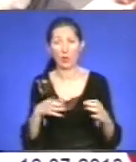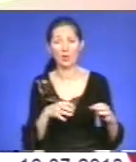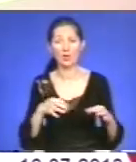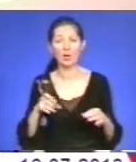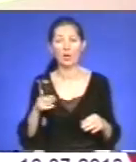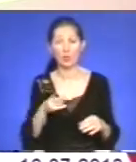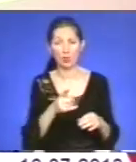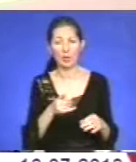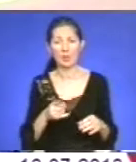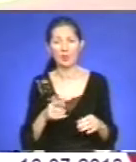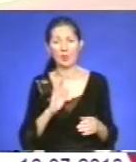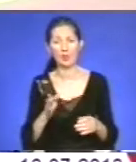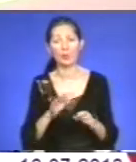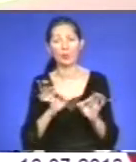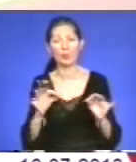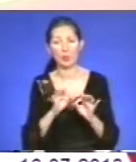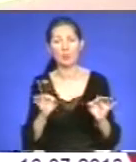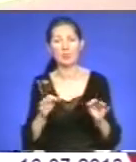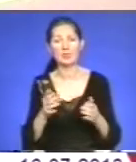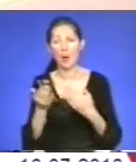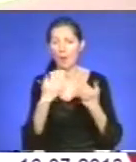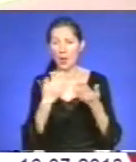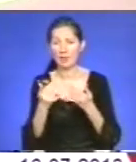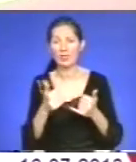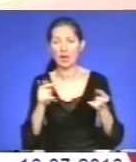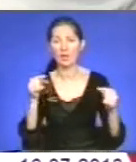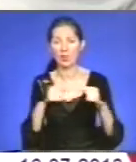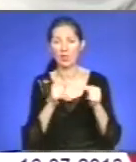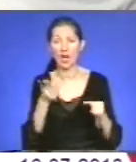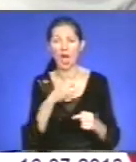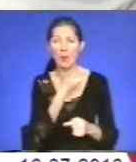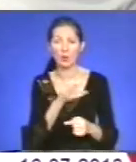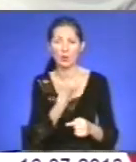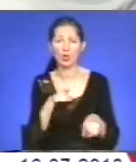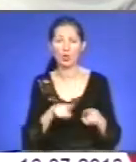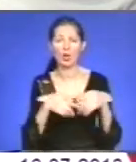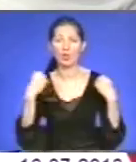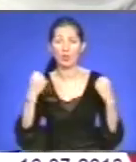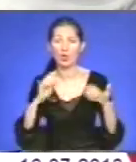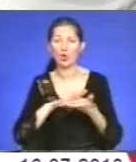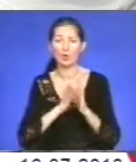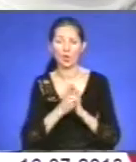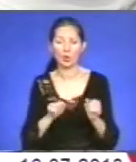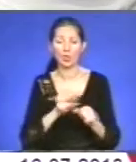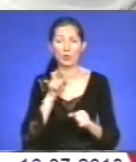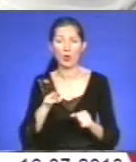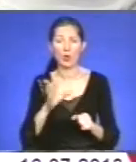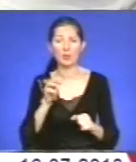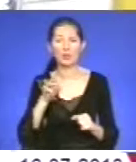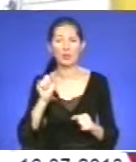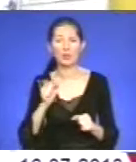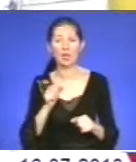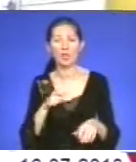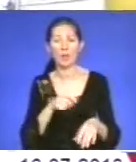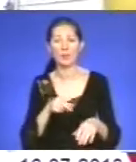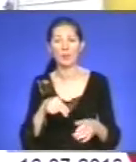проводити семихвилинні профілактичні бесіди для визначення їх емоційного та фізичного стану. Крім того, на стаціонарних постах